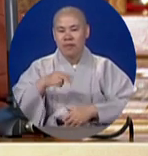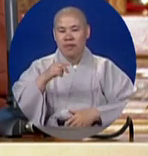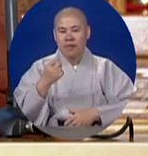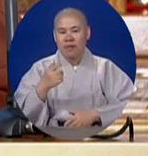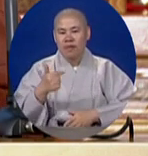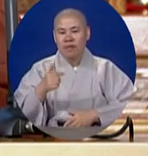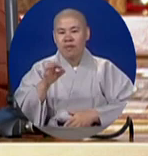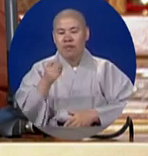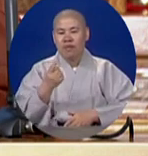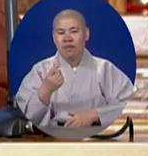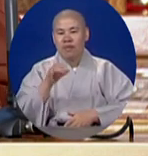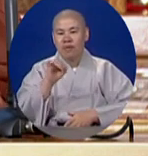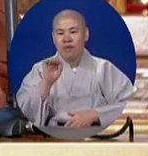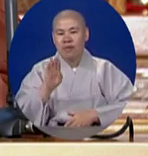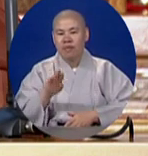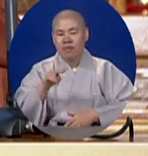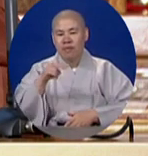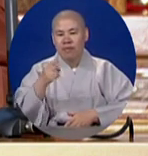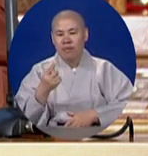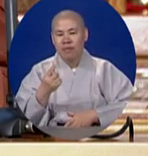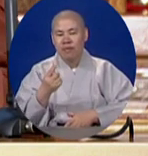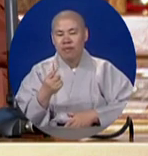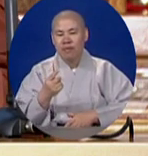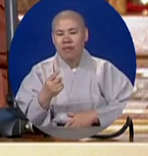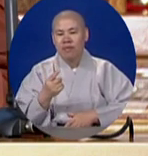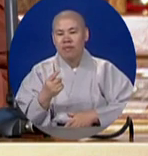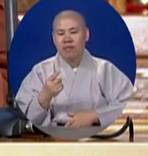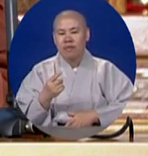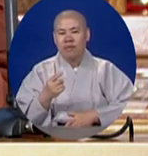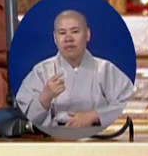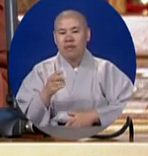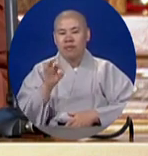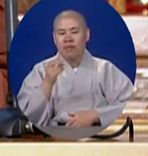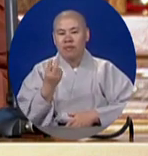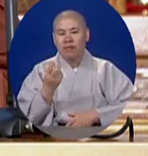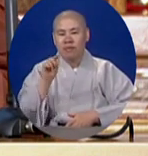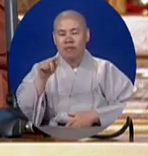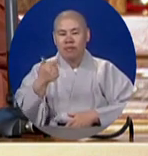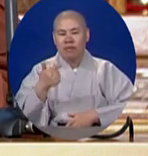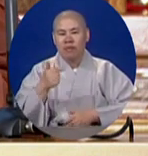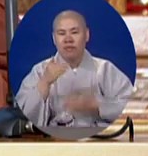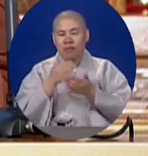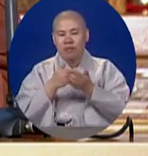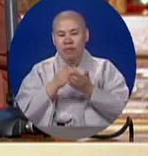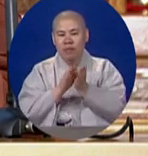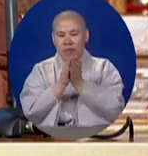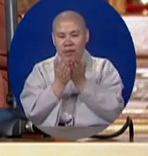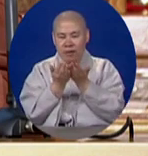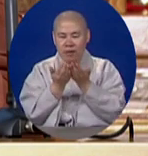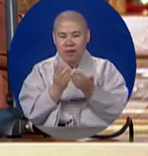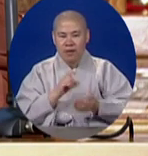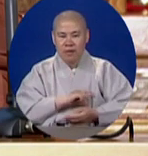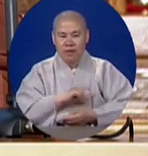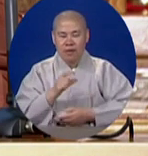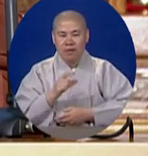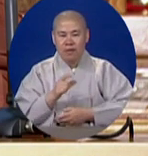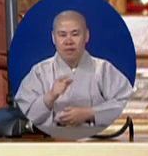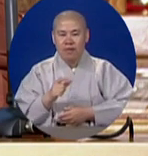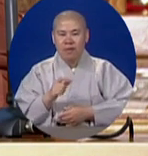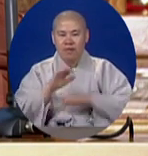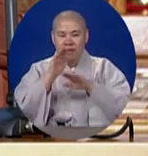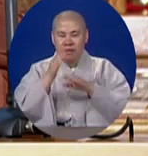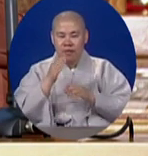도노입도 요문론이라는 책이 있는데요. 아주 중요한 책입니다. 도노입도 요문론이라. 그런데 거기에 무슨 말이